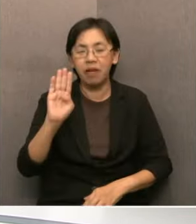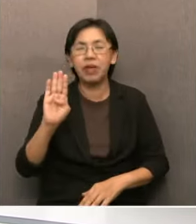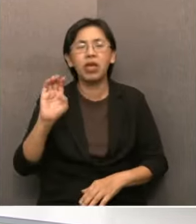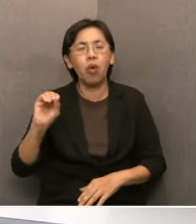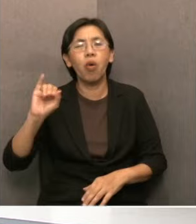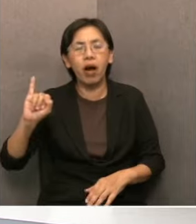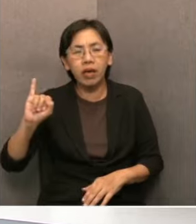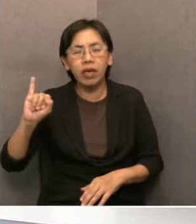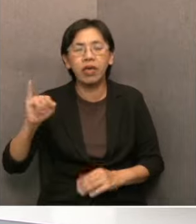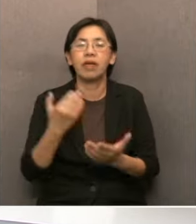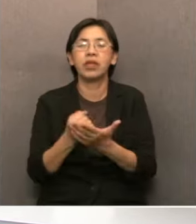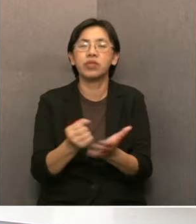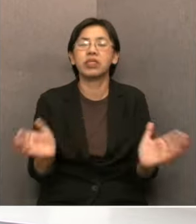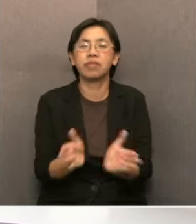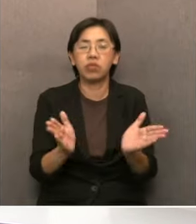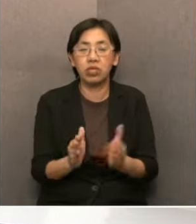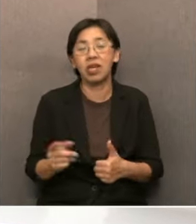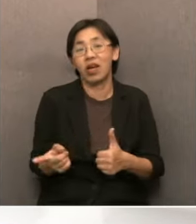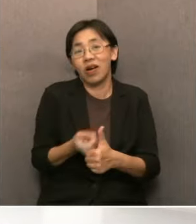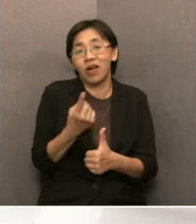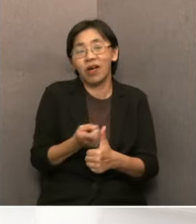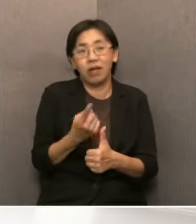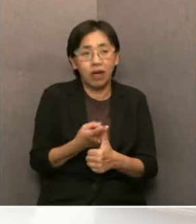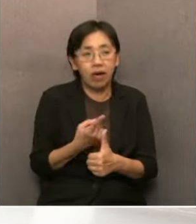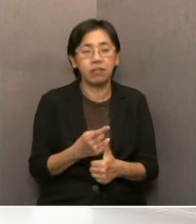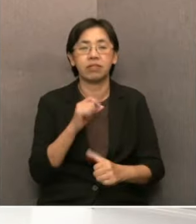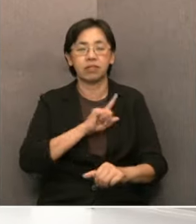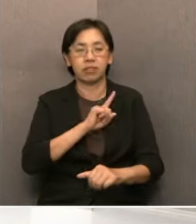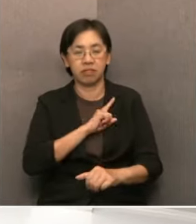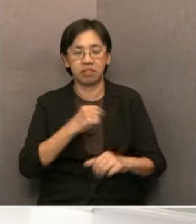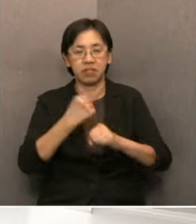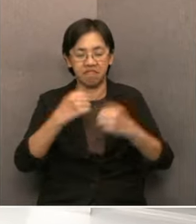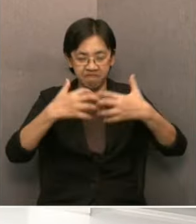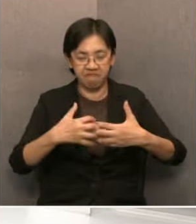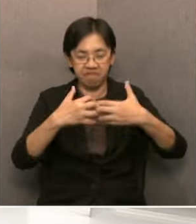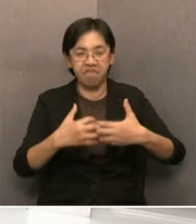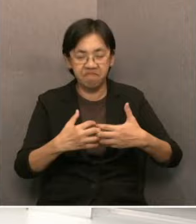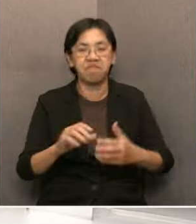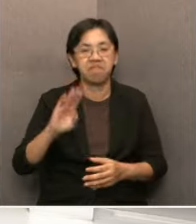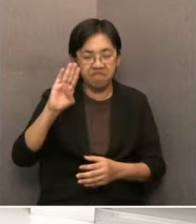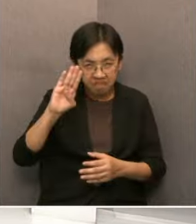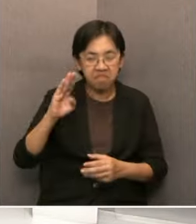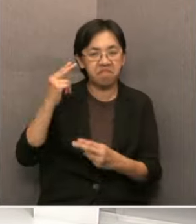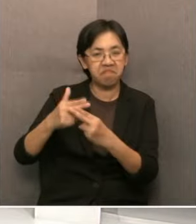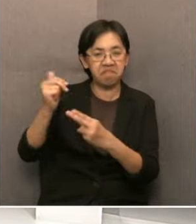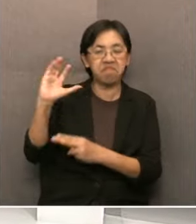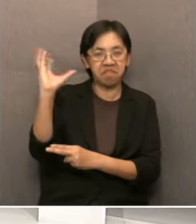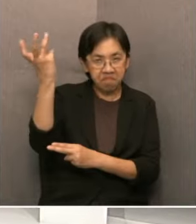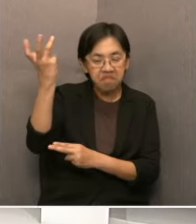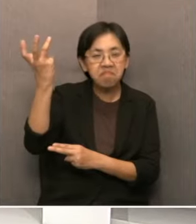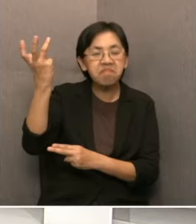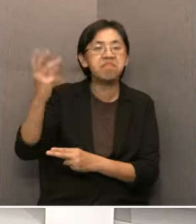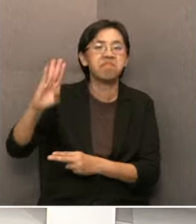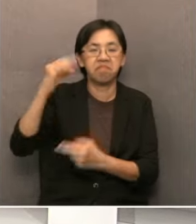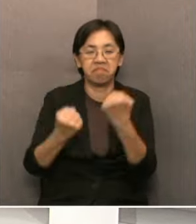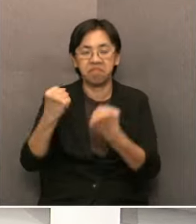มีเก weaken ขาย bee academics อะไรบ้างนะคะคอแรก nehmen่คุณจะต้องเป็นผู้ผลิต Rabbi ชั้นนำของโลกที่มีการใช้งานนะคะโดยผู้ผลิต Y